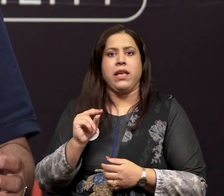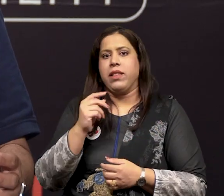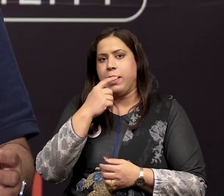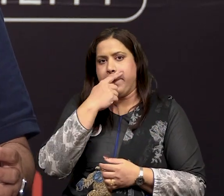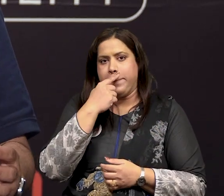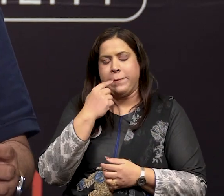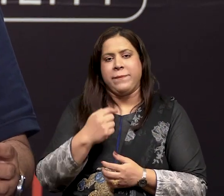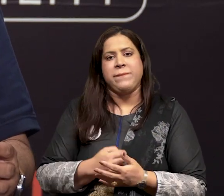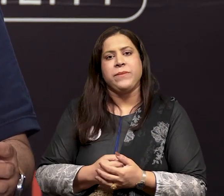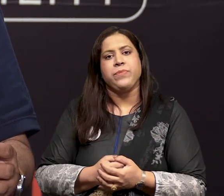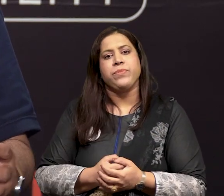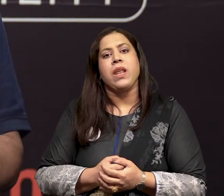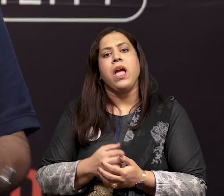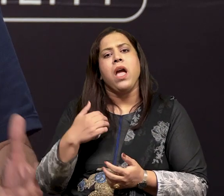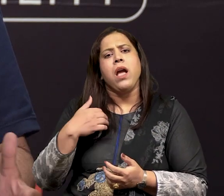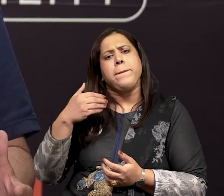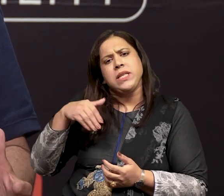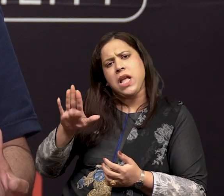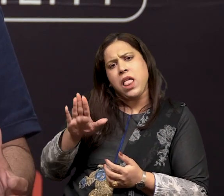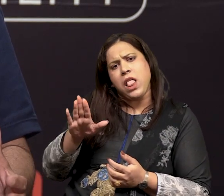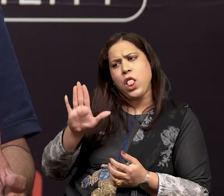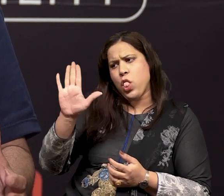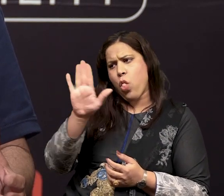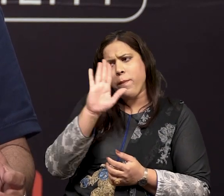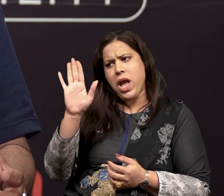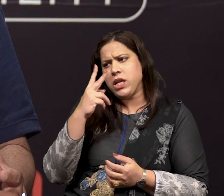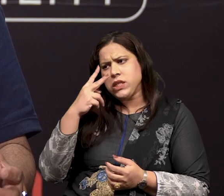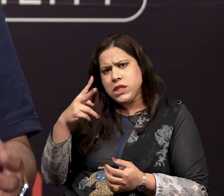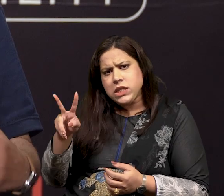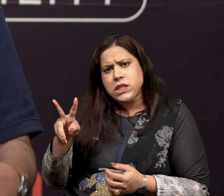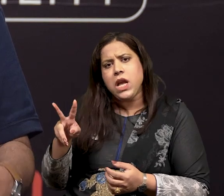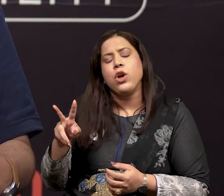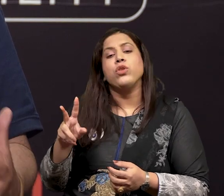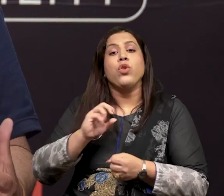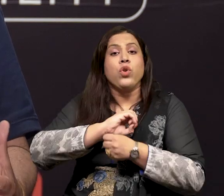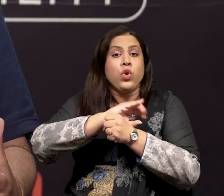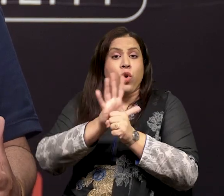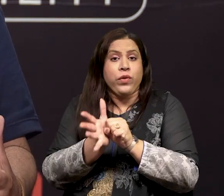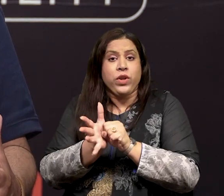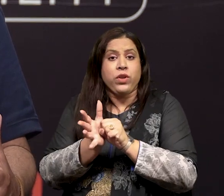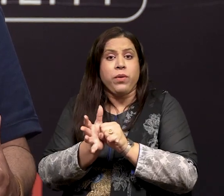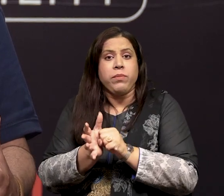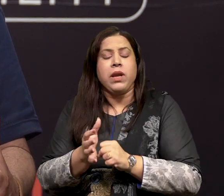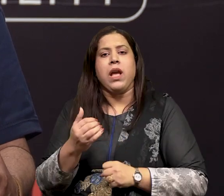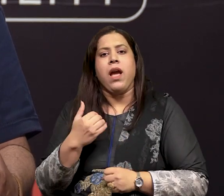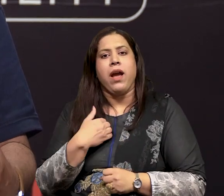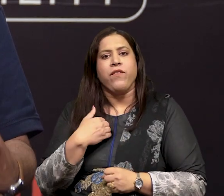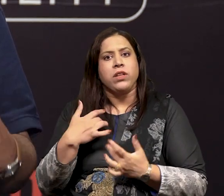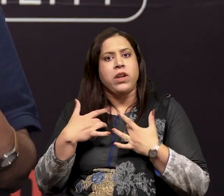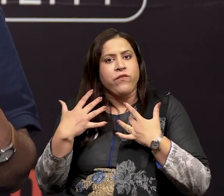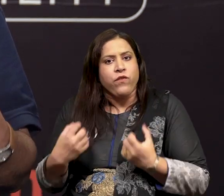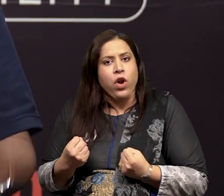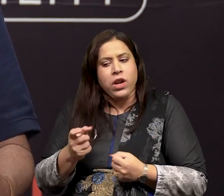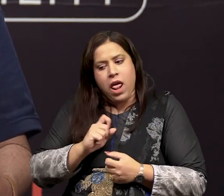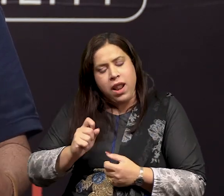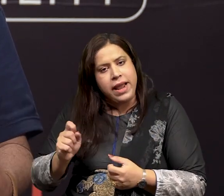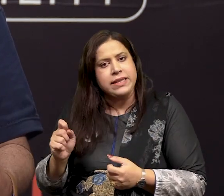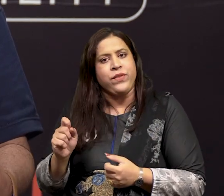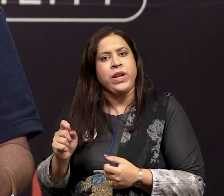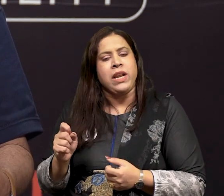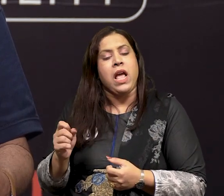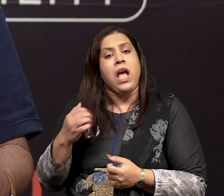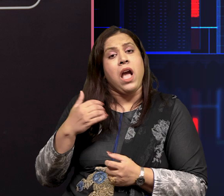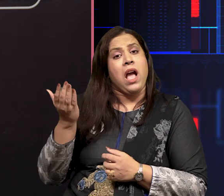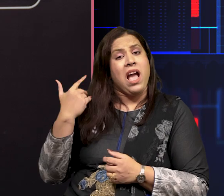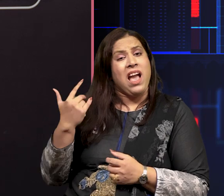लोकेशन का रिस्ट्रिक्शन नहीं थी उसमें। मैं अगर कोई नुमाइश देखना चाहता था तो कोविड के दिनों